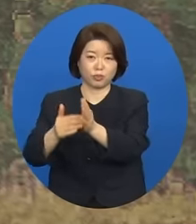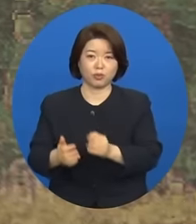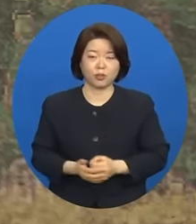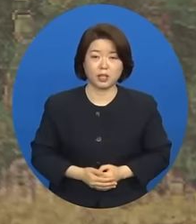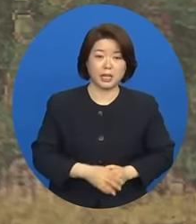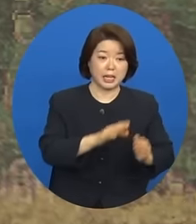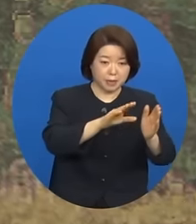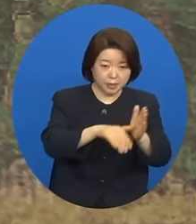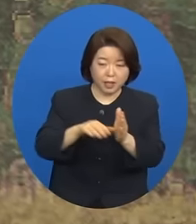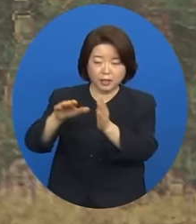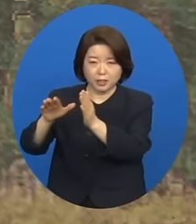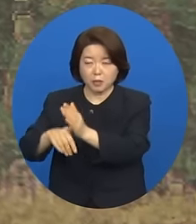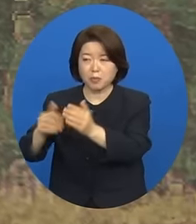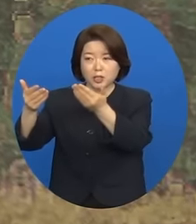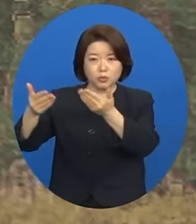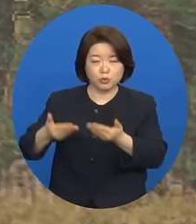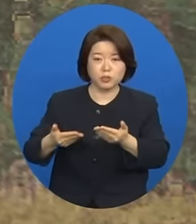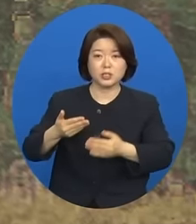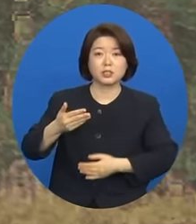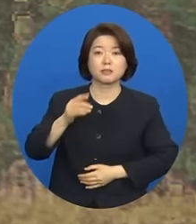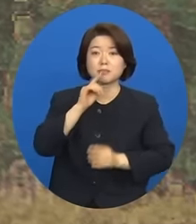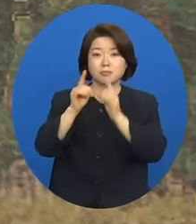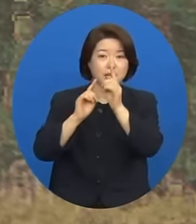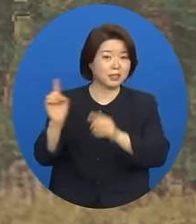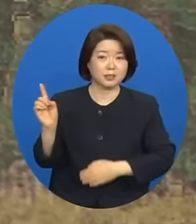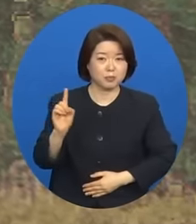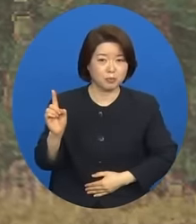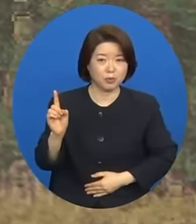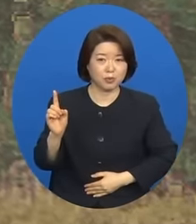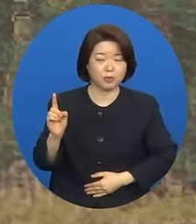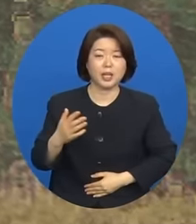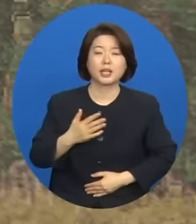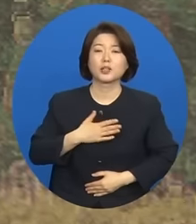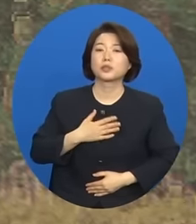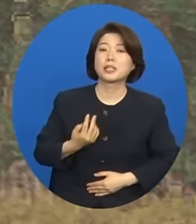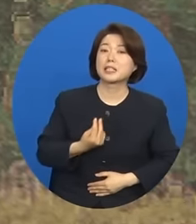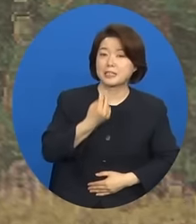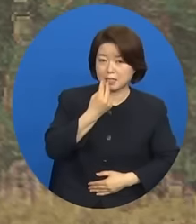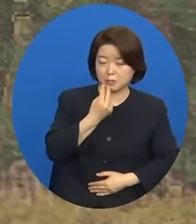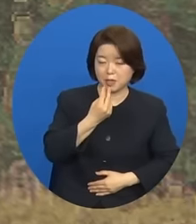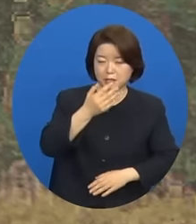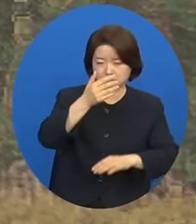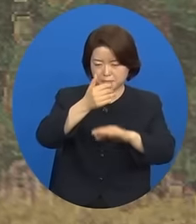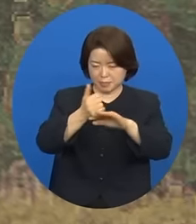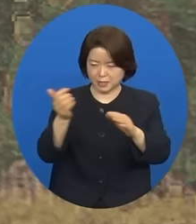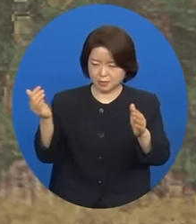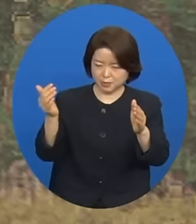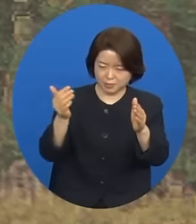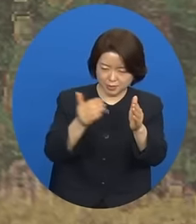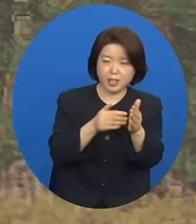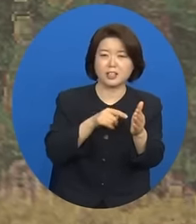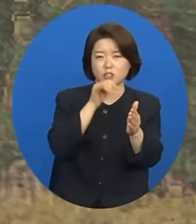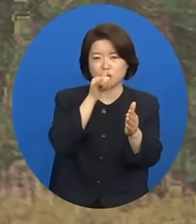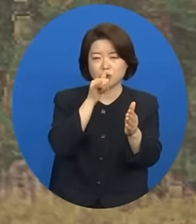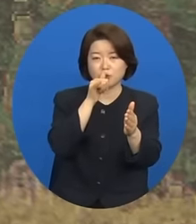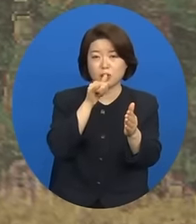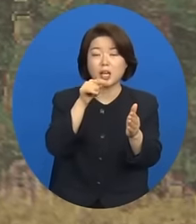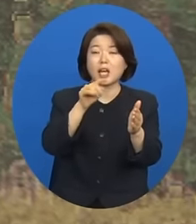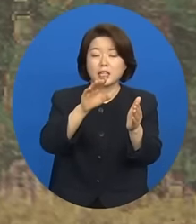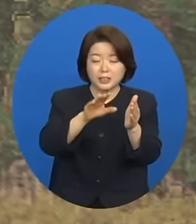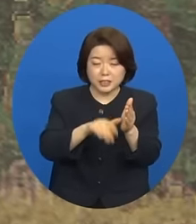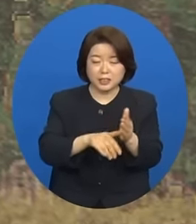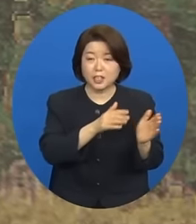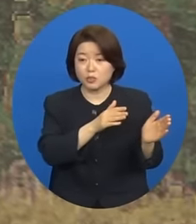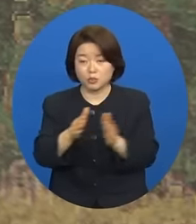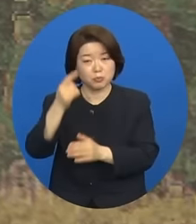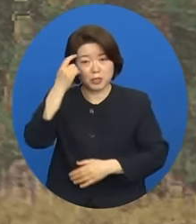주시는 주의 메시지가 뭐예요? 우리의 생명이 끝날 때가 있다. 그때를 준비하고